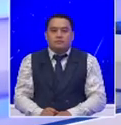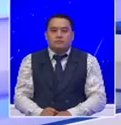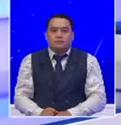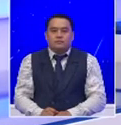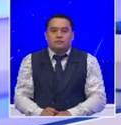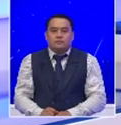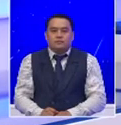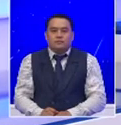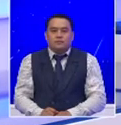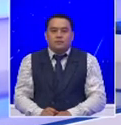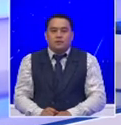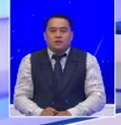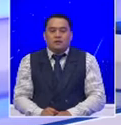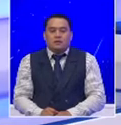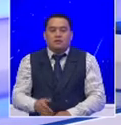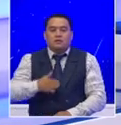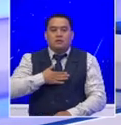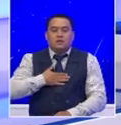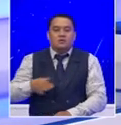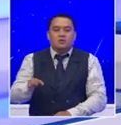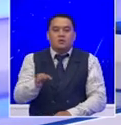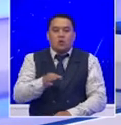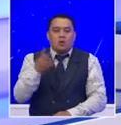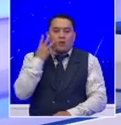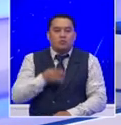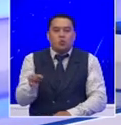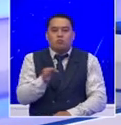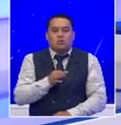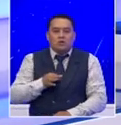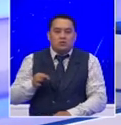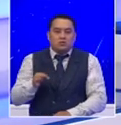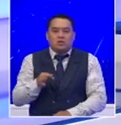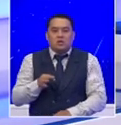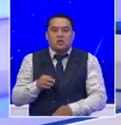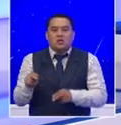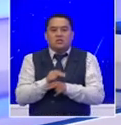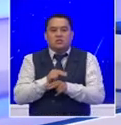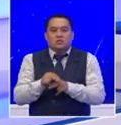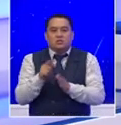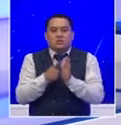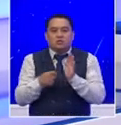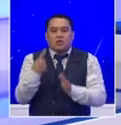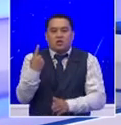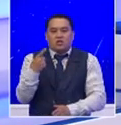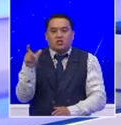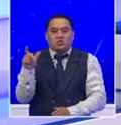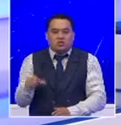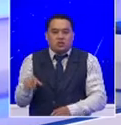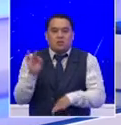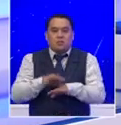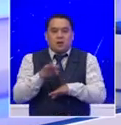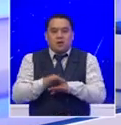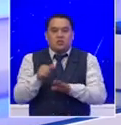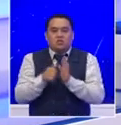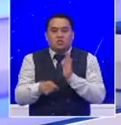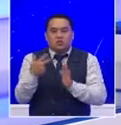Не составил исключения в пандемии и наш регион. На сегодняшний день в Алматинской области на излечении находилось 701 симптомных